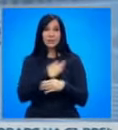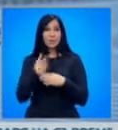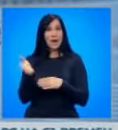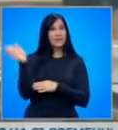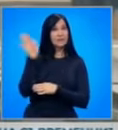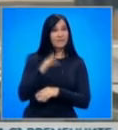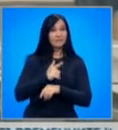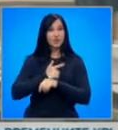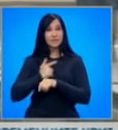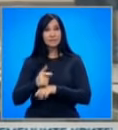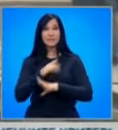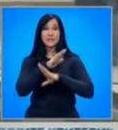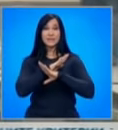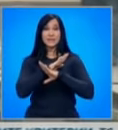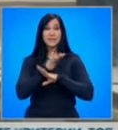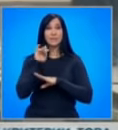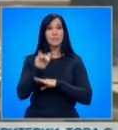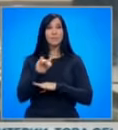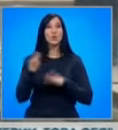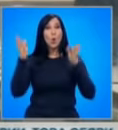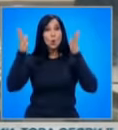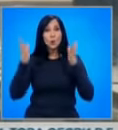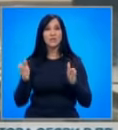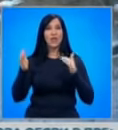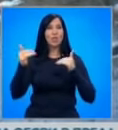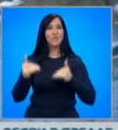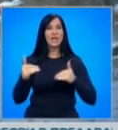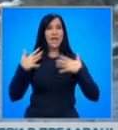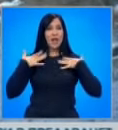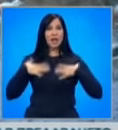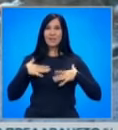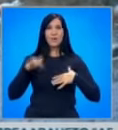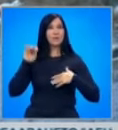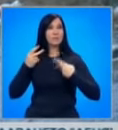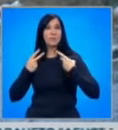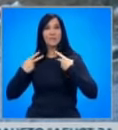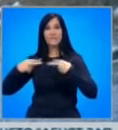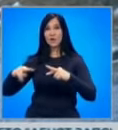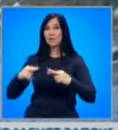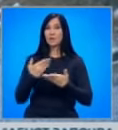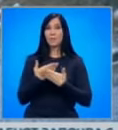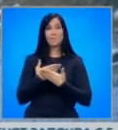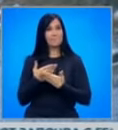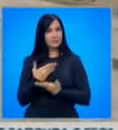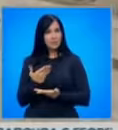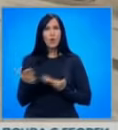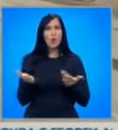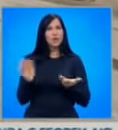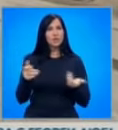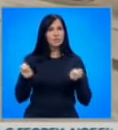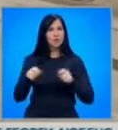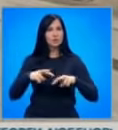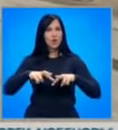на следващата седмица загиналите да бъдат идентифицирани и тленните им останки да бъдат върнати на близките им. Кога ще